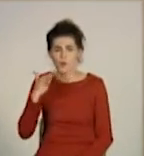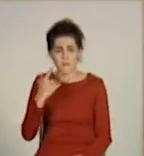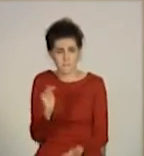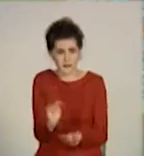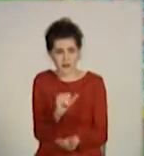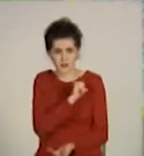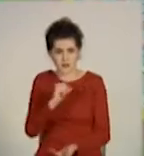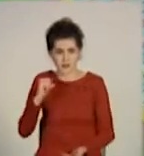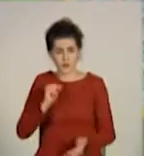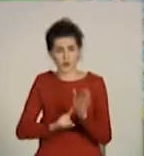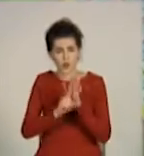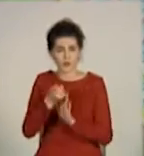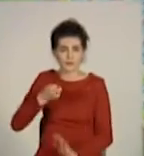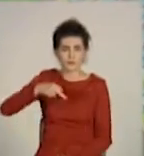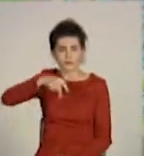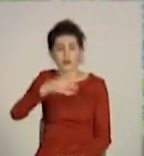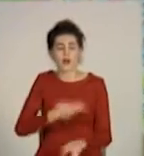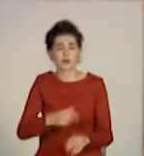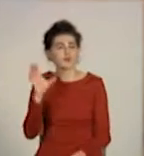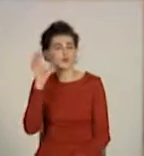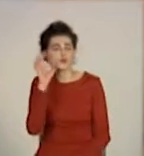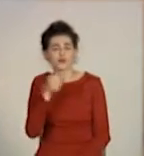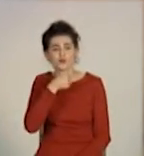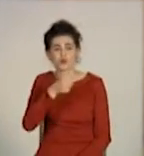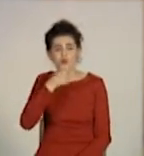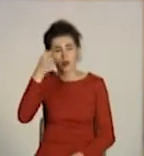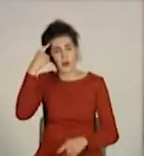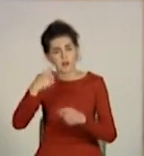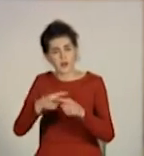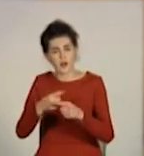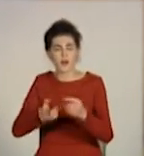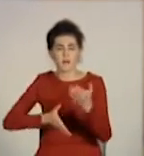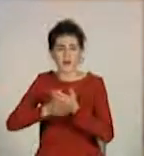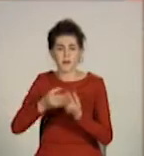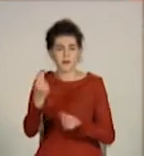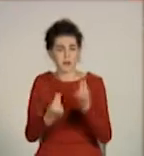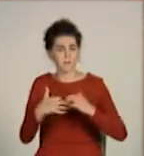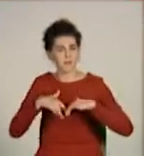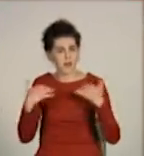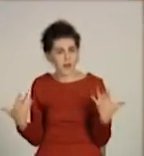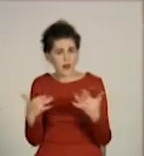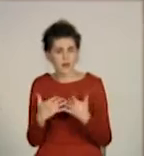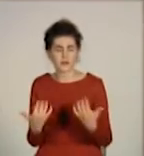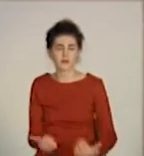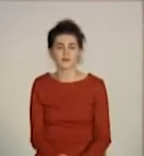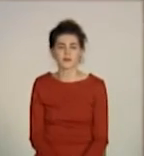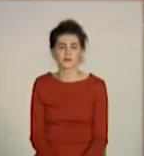почав ходити. Також малюк любить слухати, як його старший брат Толік грає на баяні.